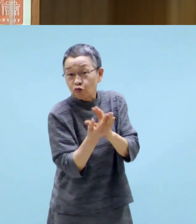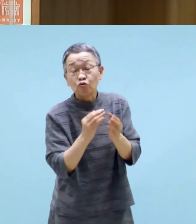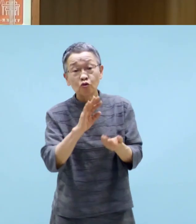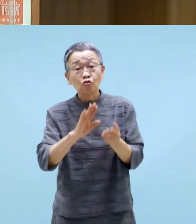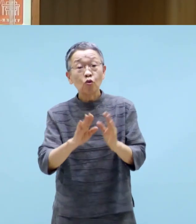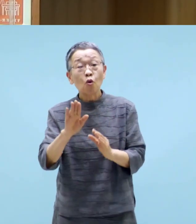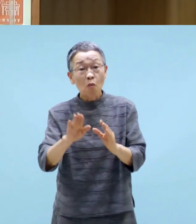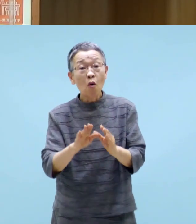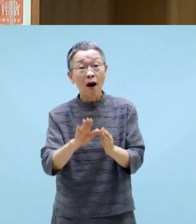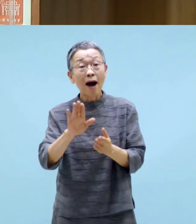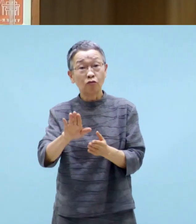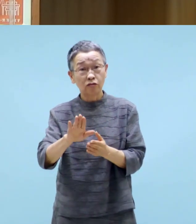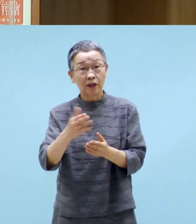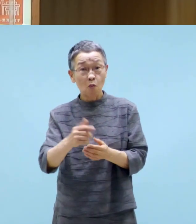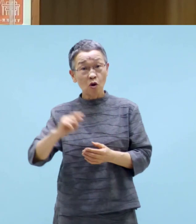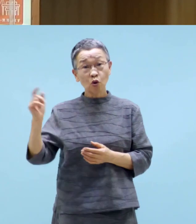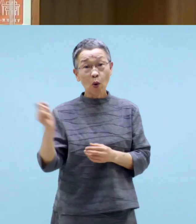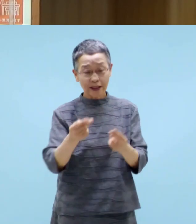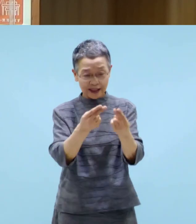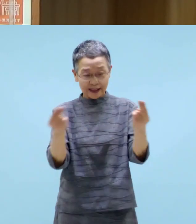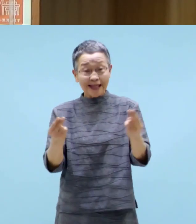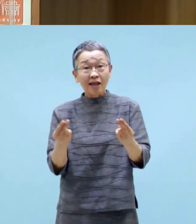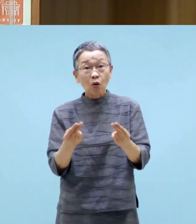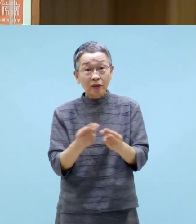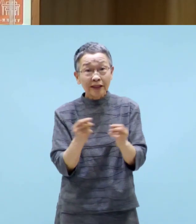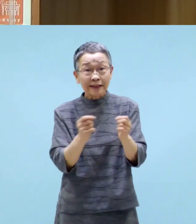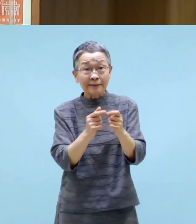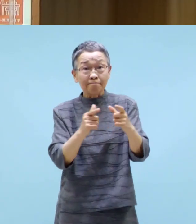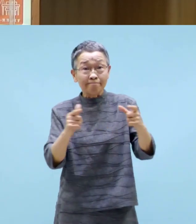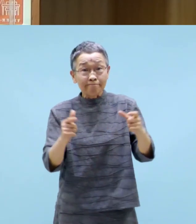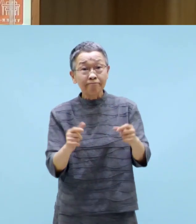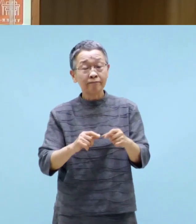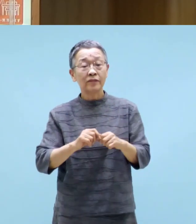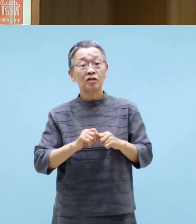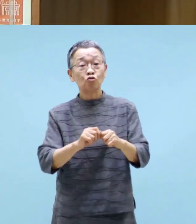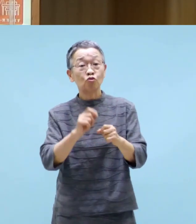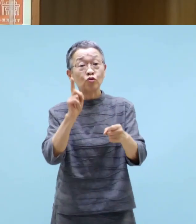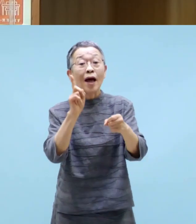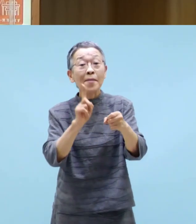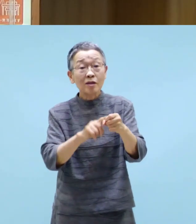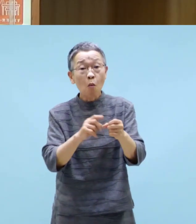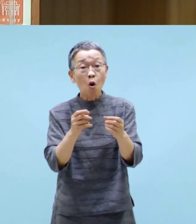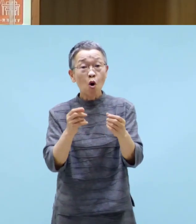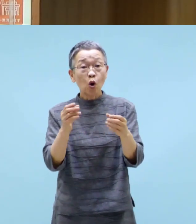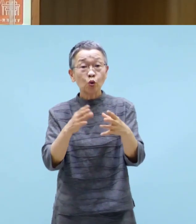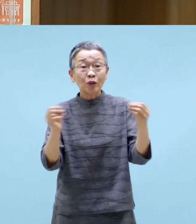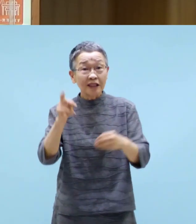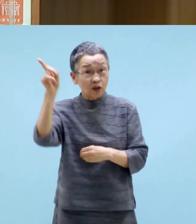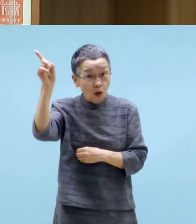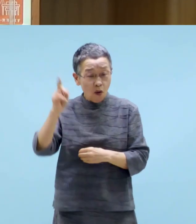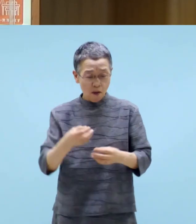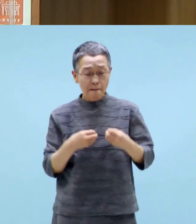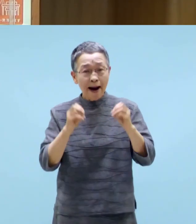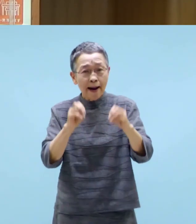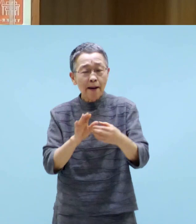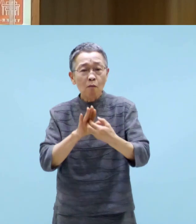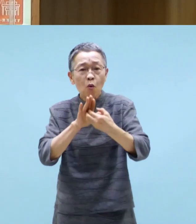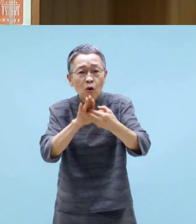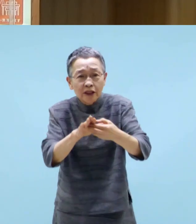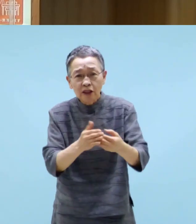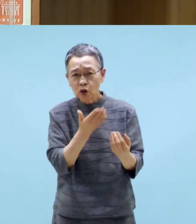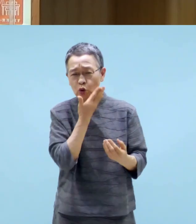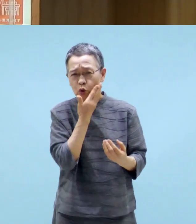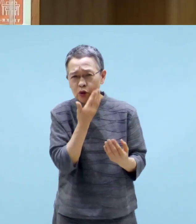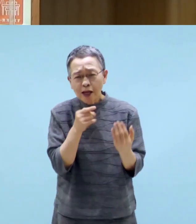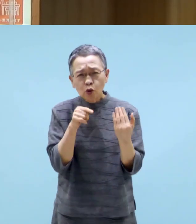。早期に全道への拡大を防ぐためにも、例えばその国のまん延防止等重点措置の検討の